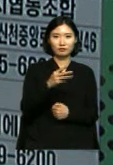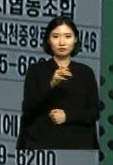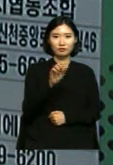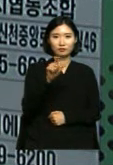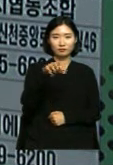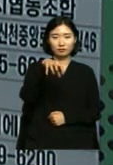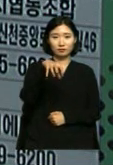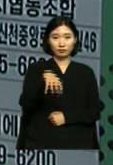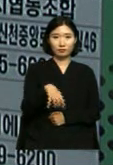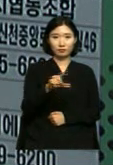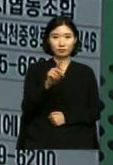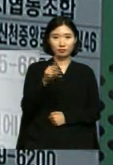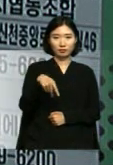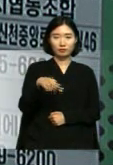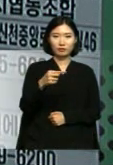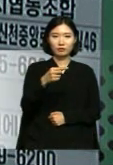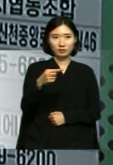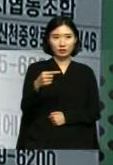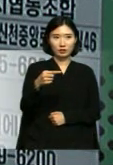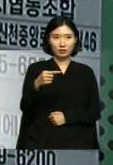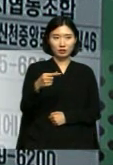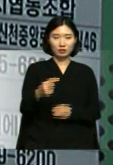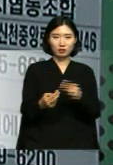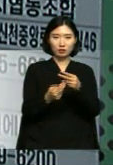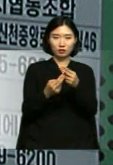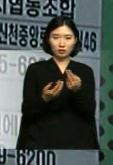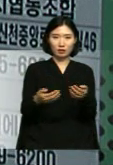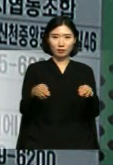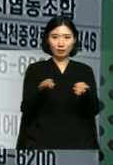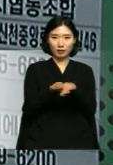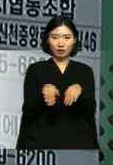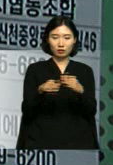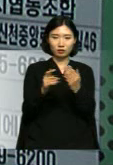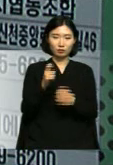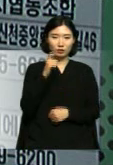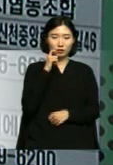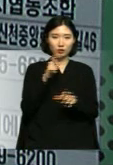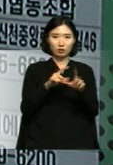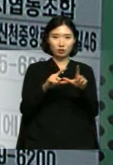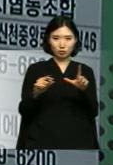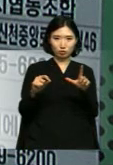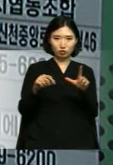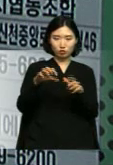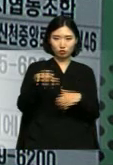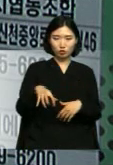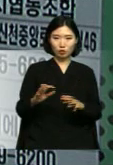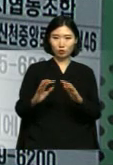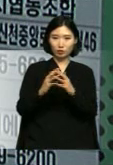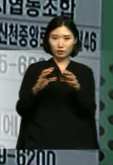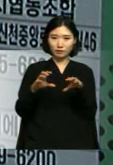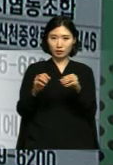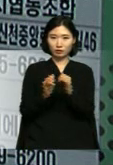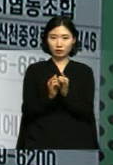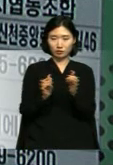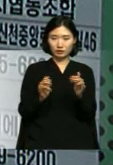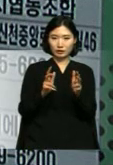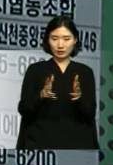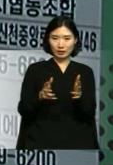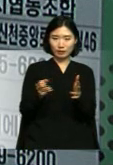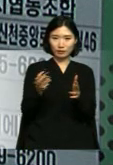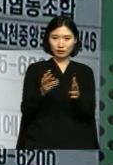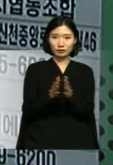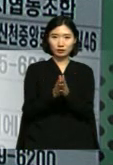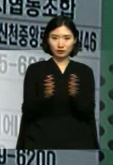설악면의 LPG 배관망 사업이 LPG 저장 탱크를 설치하지 못해 일부 구역의 공사가 중단됐습니다. 주민들은 사업